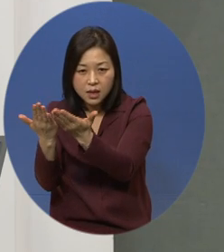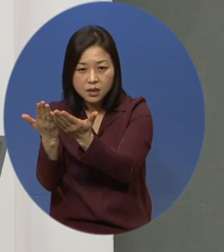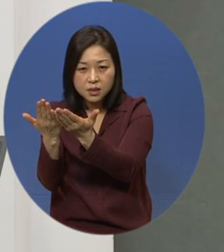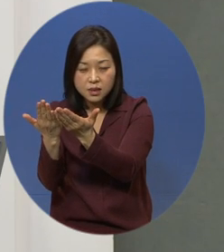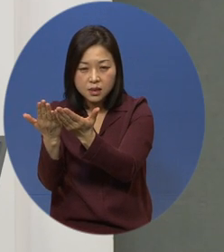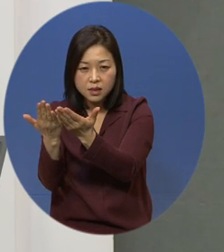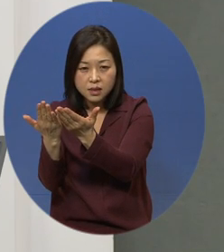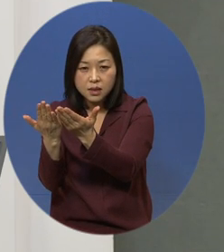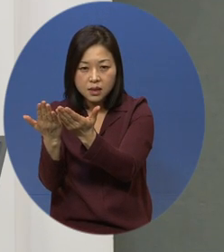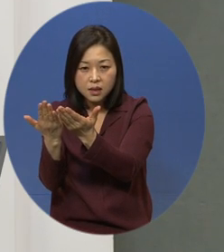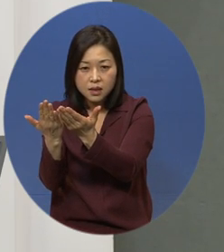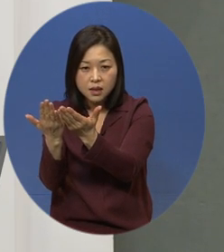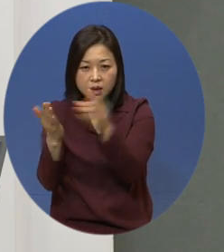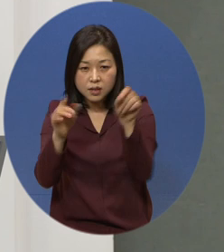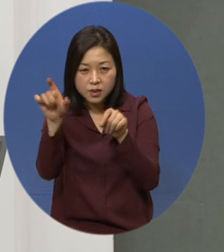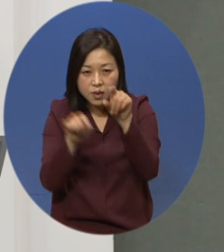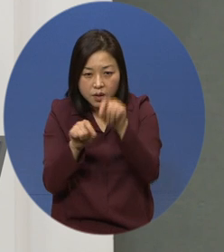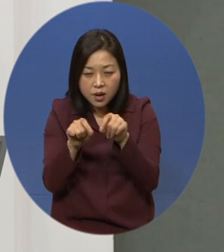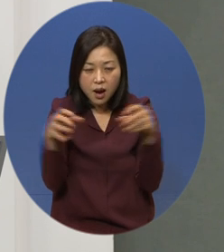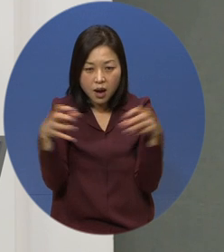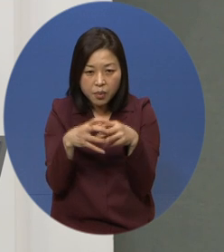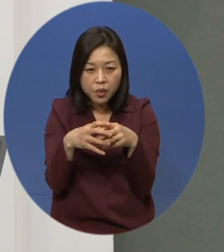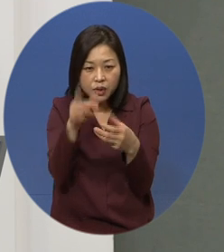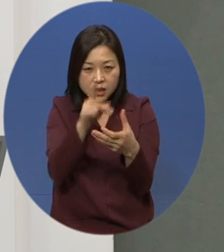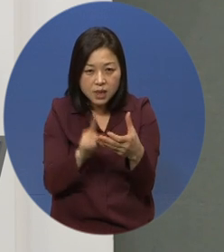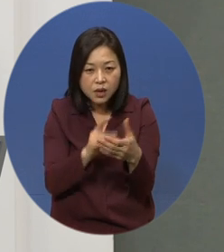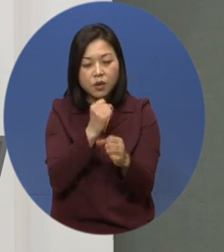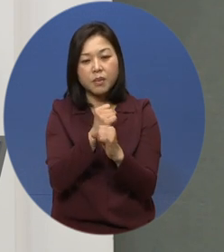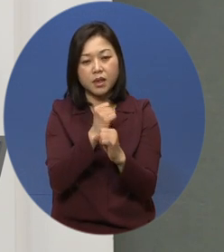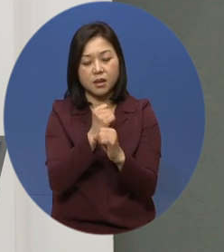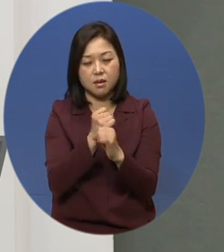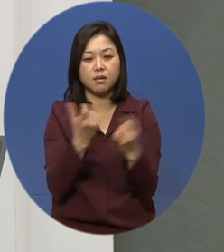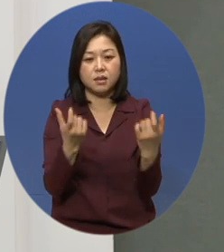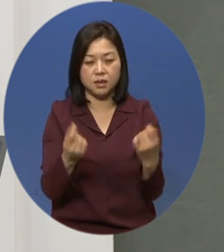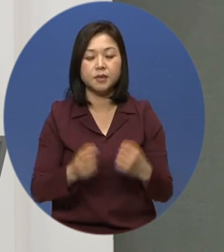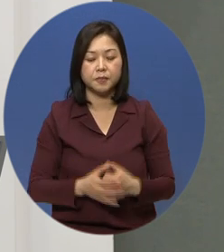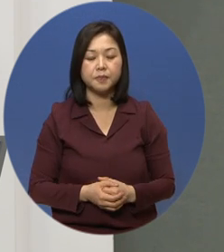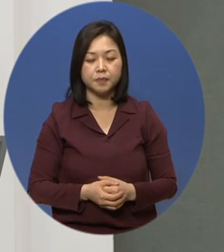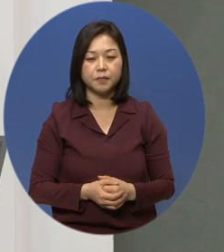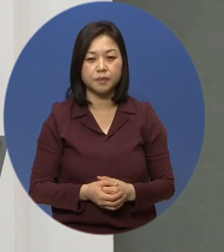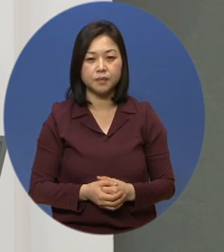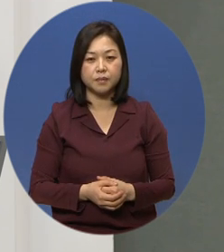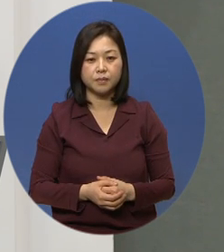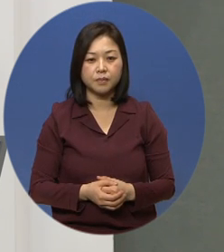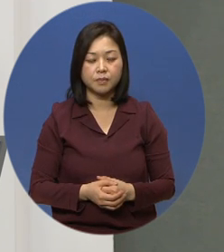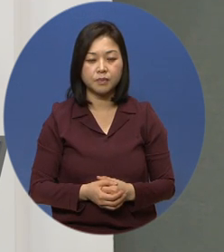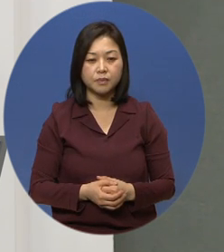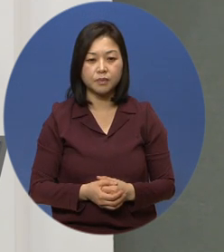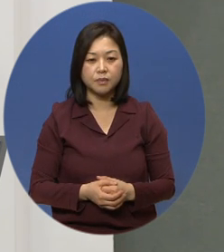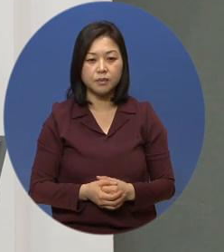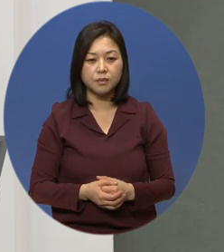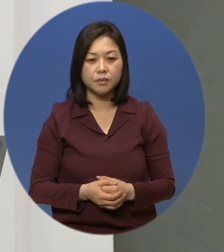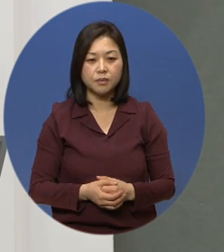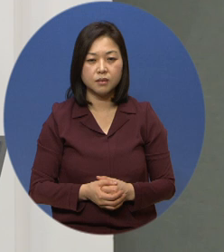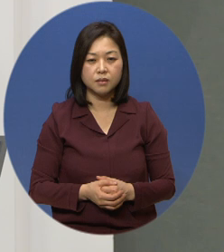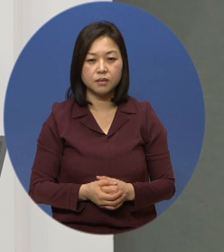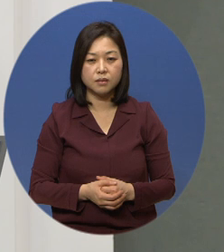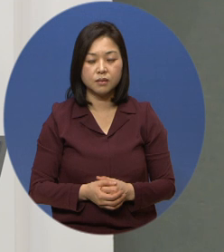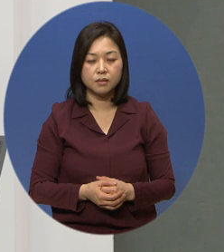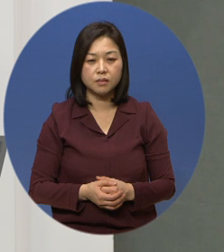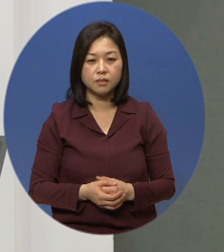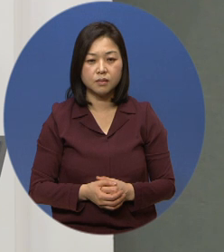여러가지 책들을 중심으로 왔습니다 이제 시나리오를 구성했다 이런 얘기가 되는데 그